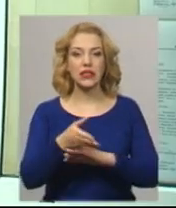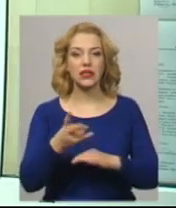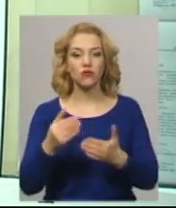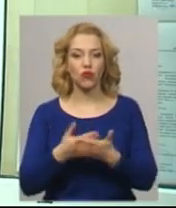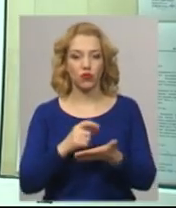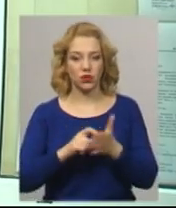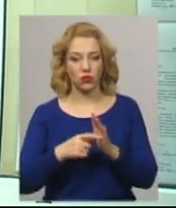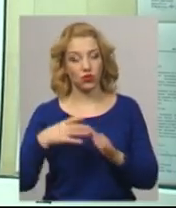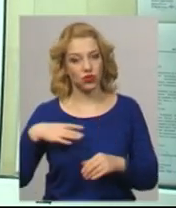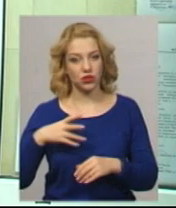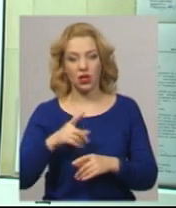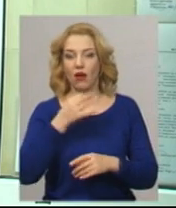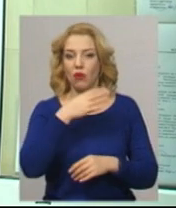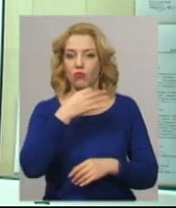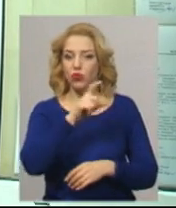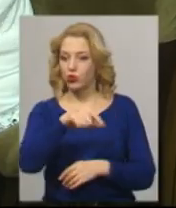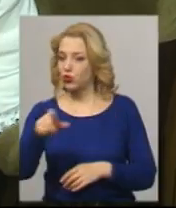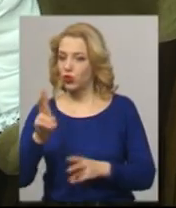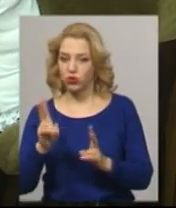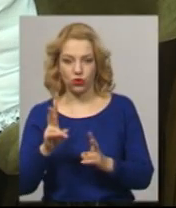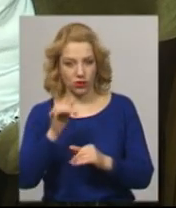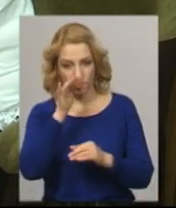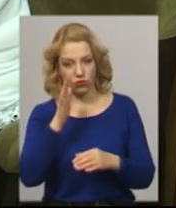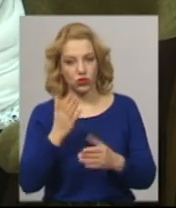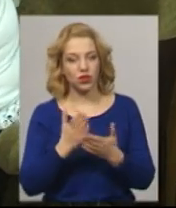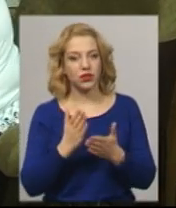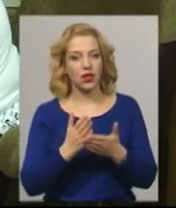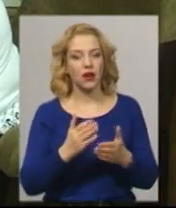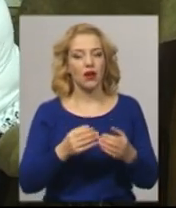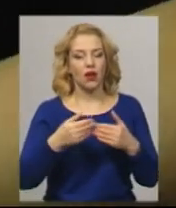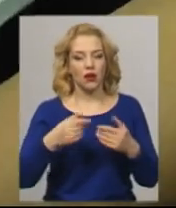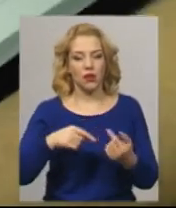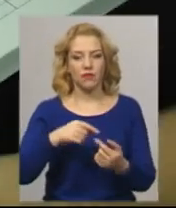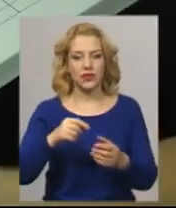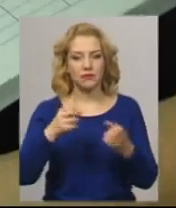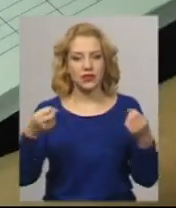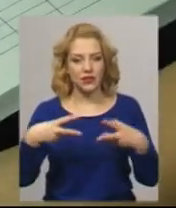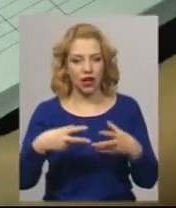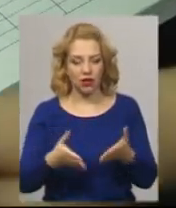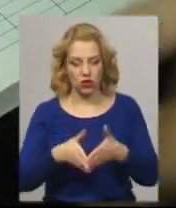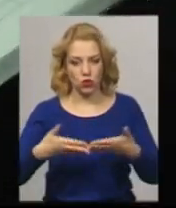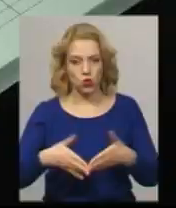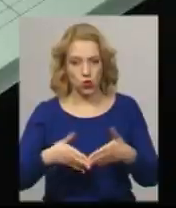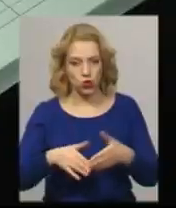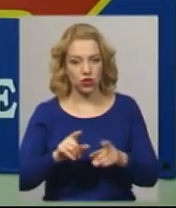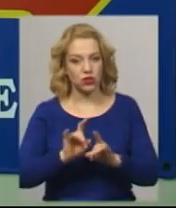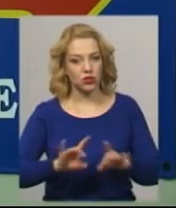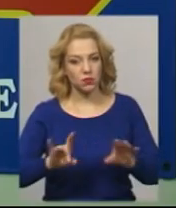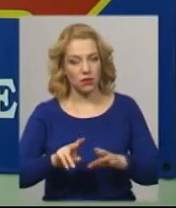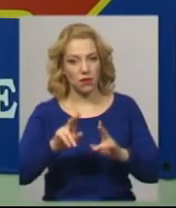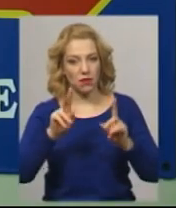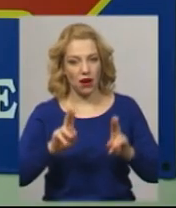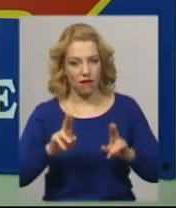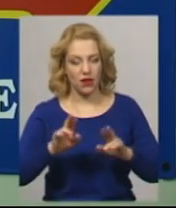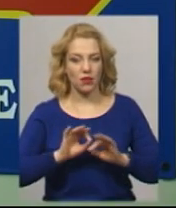очікування будь-хто не може. Працює пропускна система. Перед поселенням клієнтів записують у спеціальному зошиті та розповідають правила